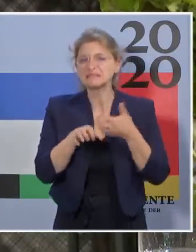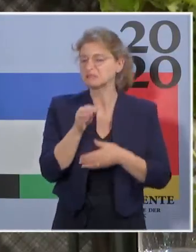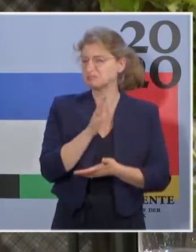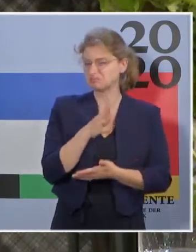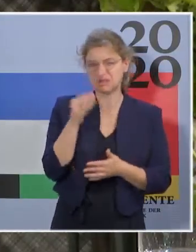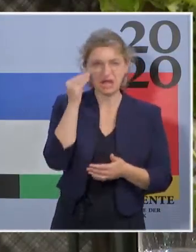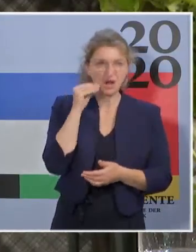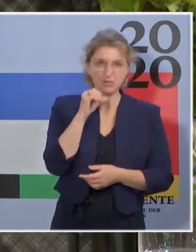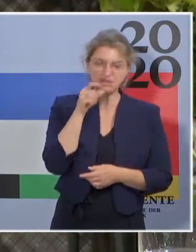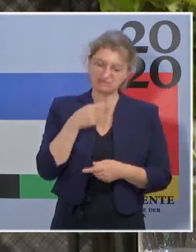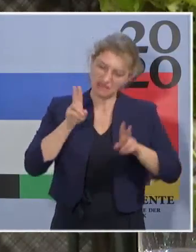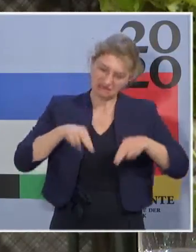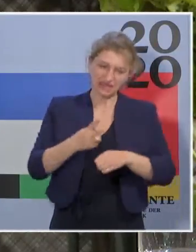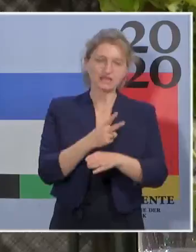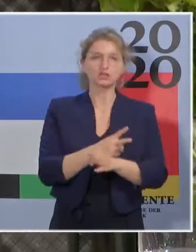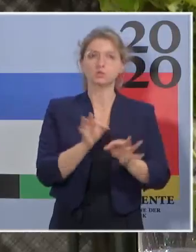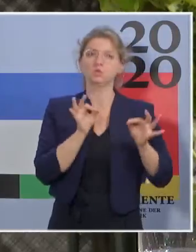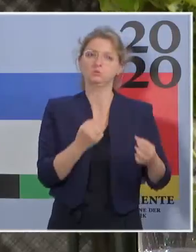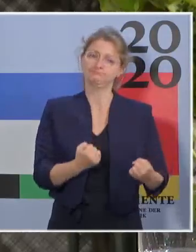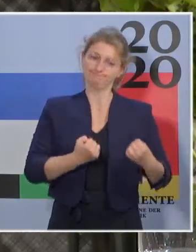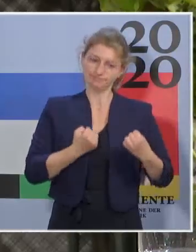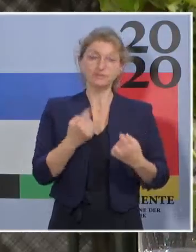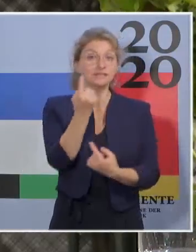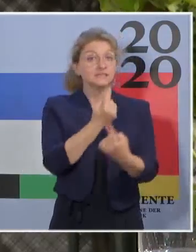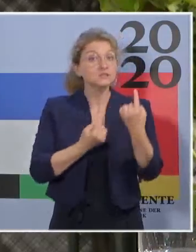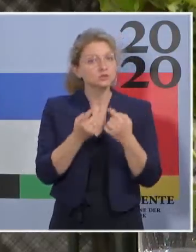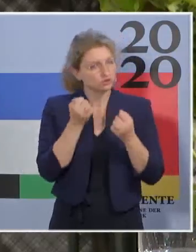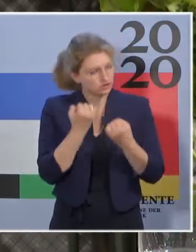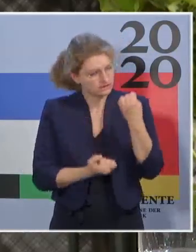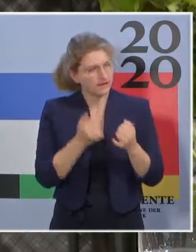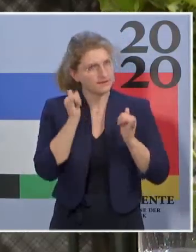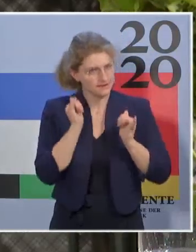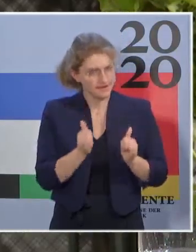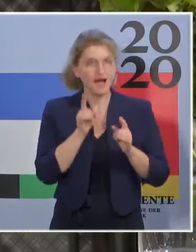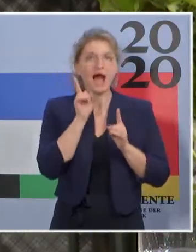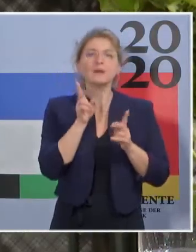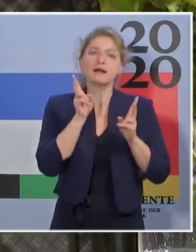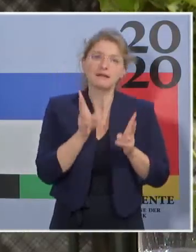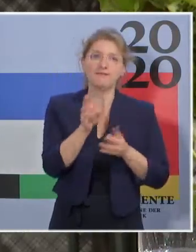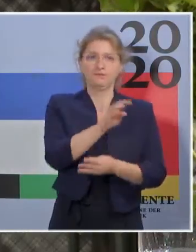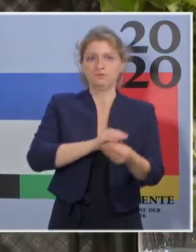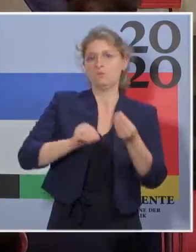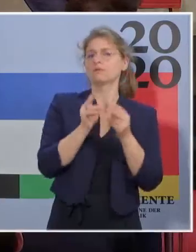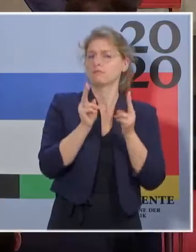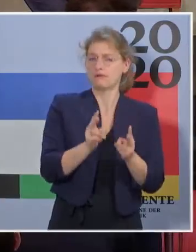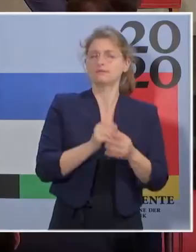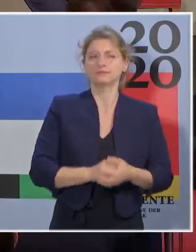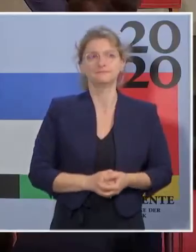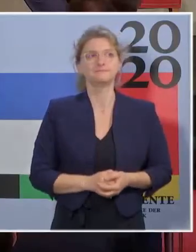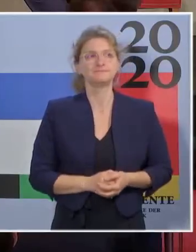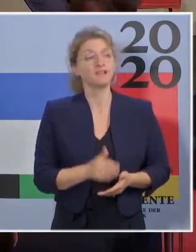gut aufgestellt. Die Situation ist für alle sehr, sehr schwierig, aber sie ist handelbar. Vielen Dank. Ich möchte